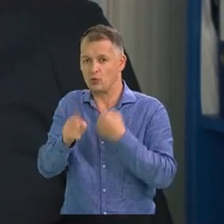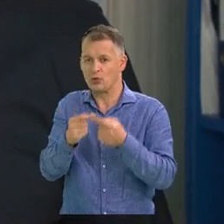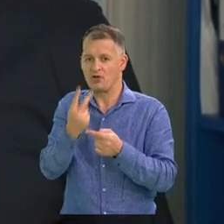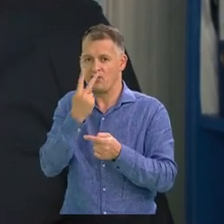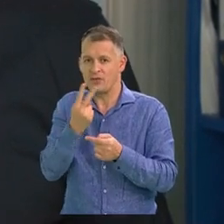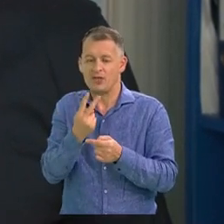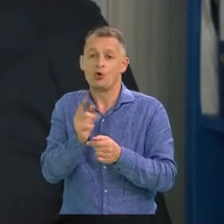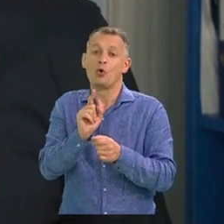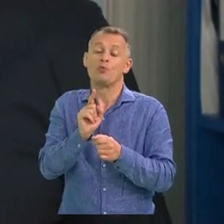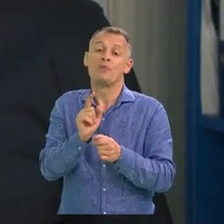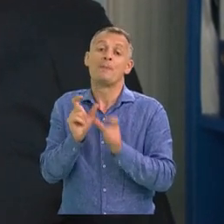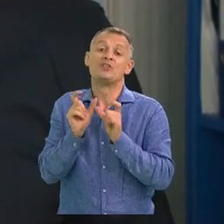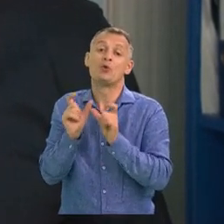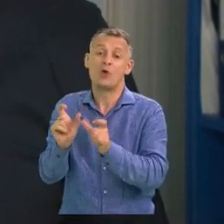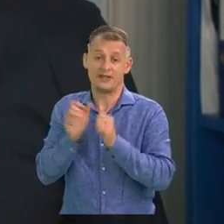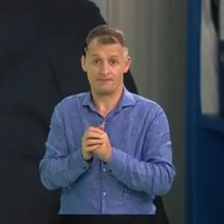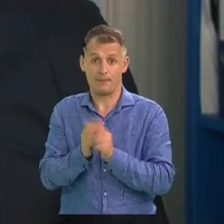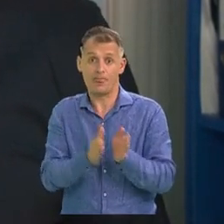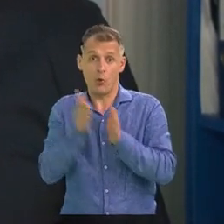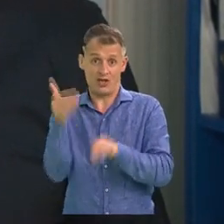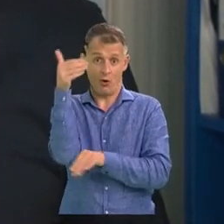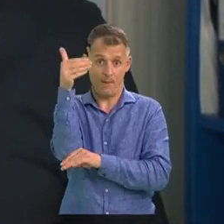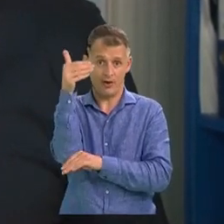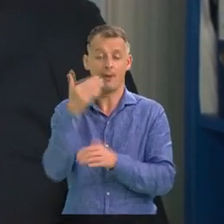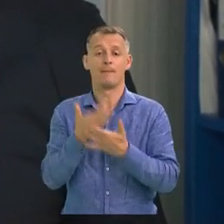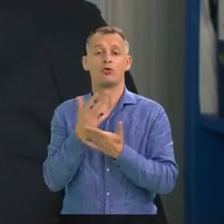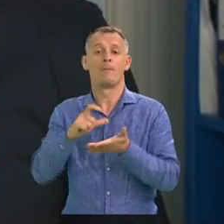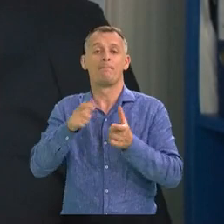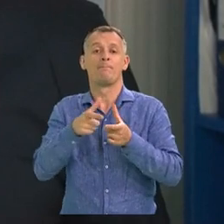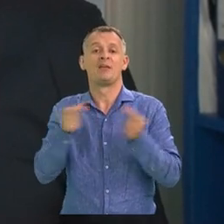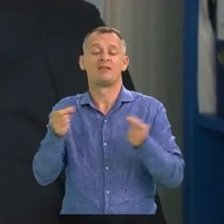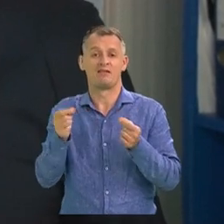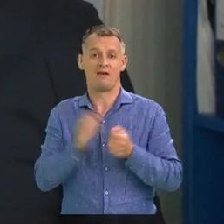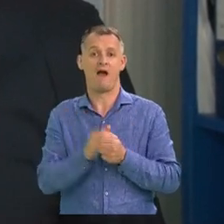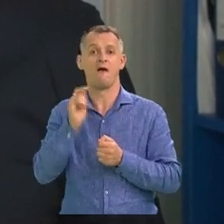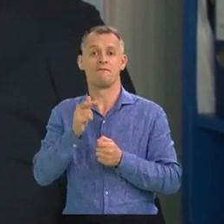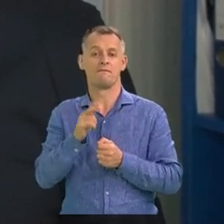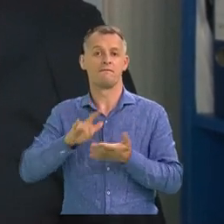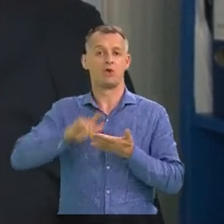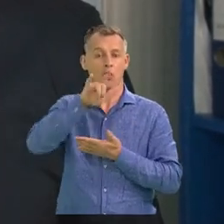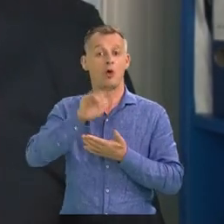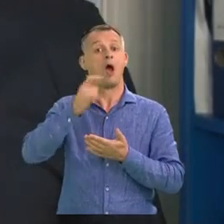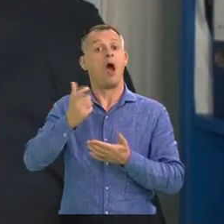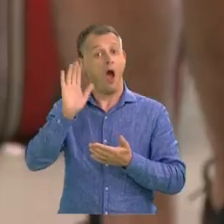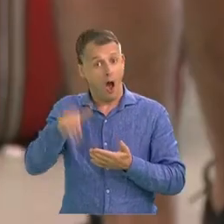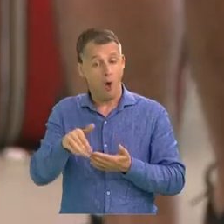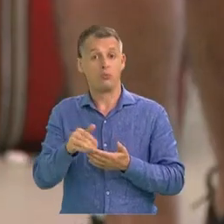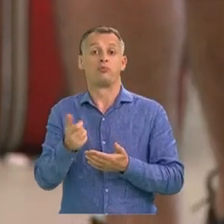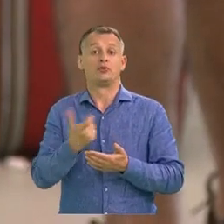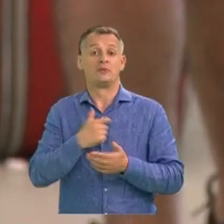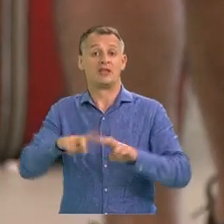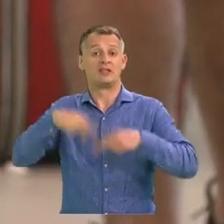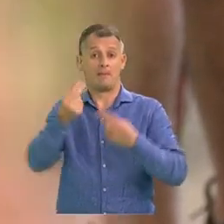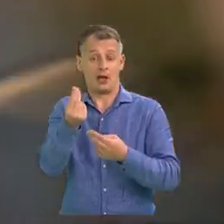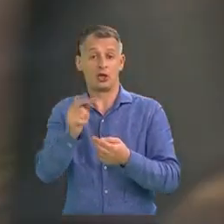de siguranță. Unele companii specializate pe biletele de avion au în ziua de astăzi un fel de fast refund, de rambursare rapidă, numai